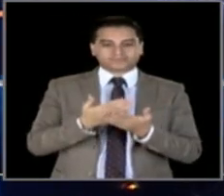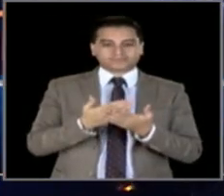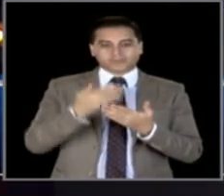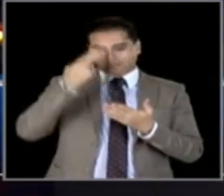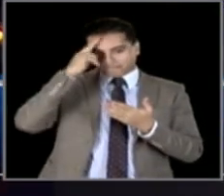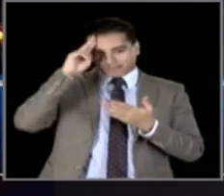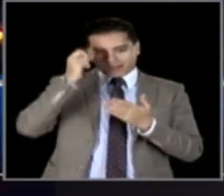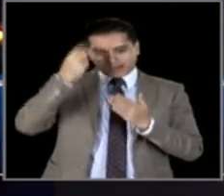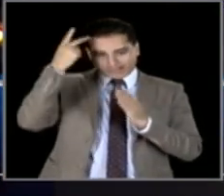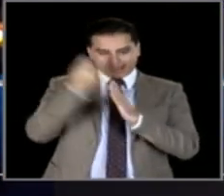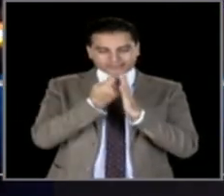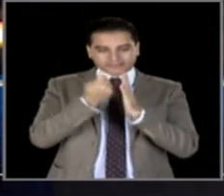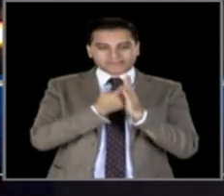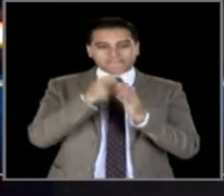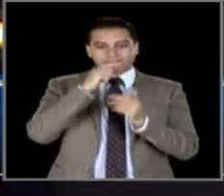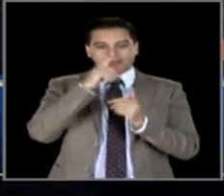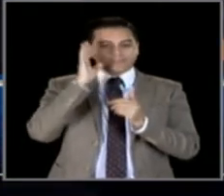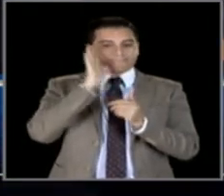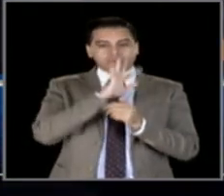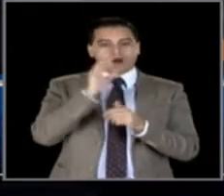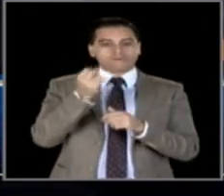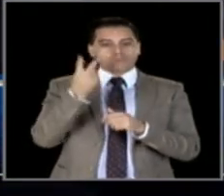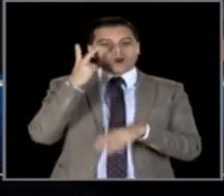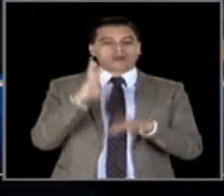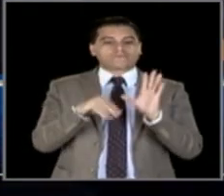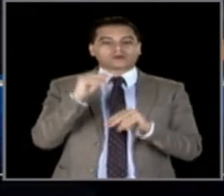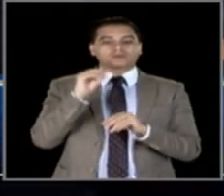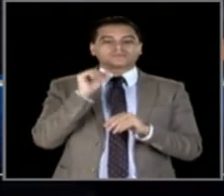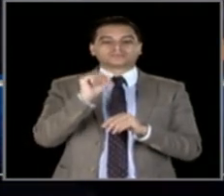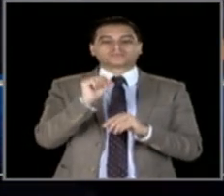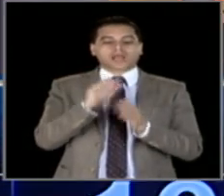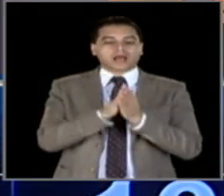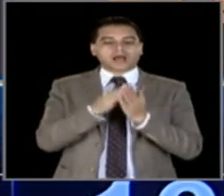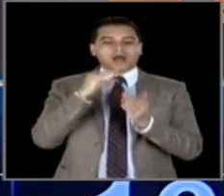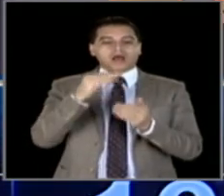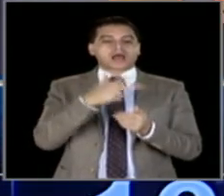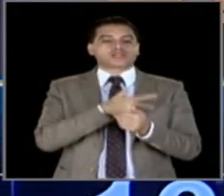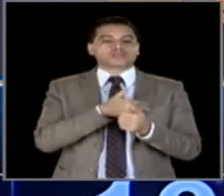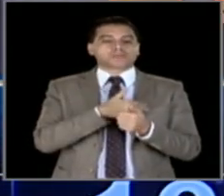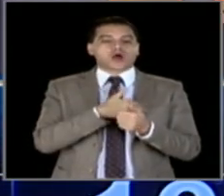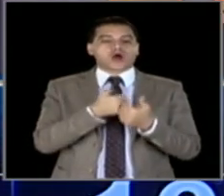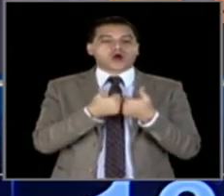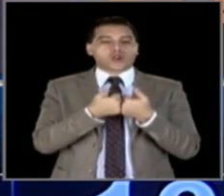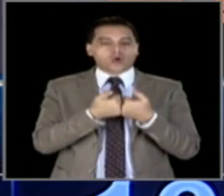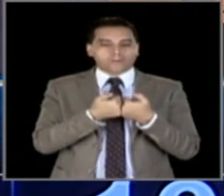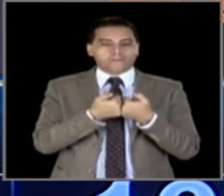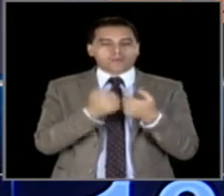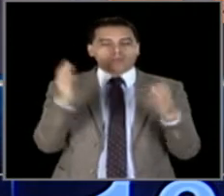من هي الكاتبة اللاتينية مؤلفة رواية عن الحب والظلال؟